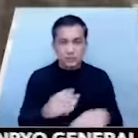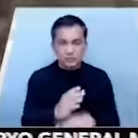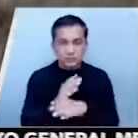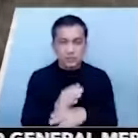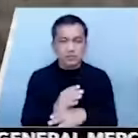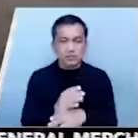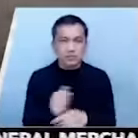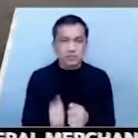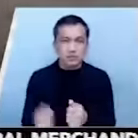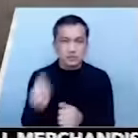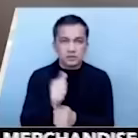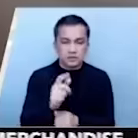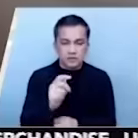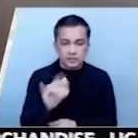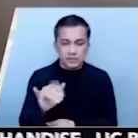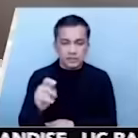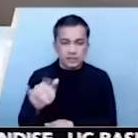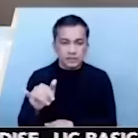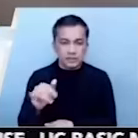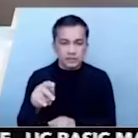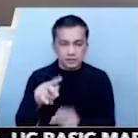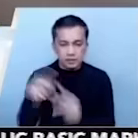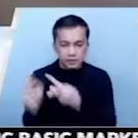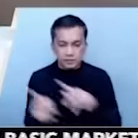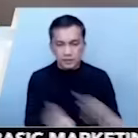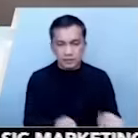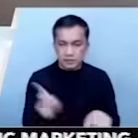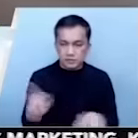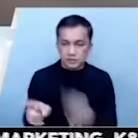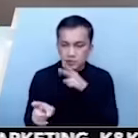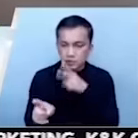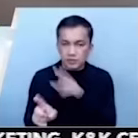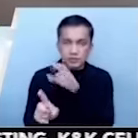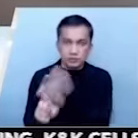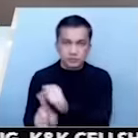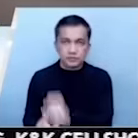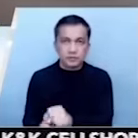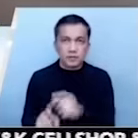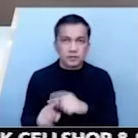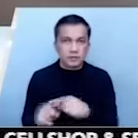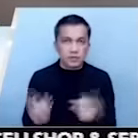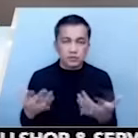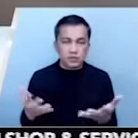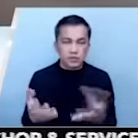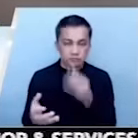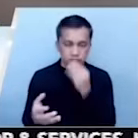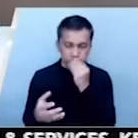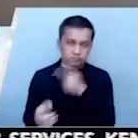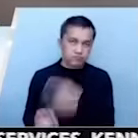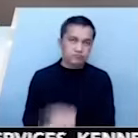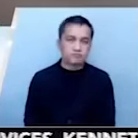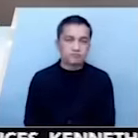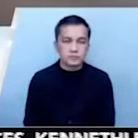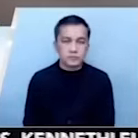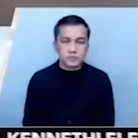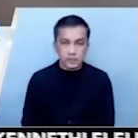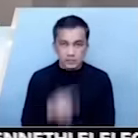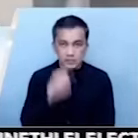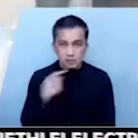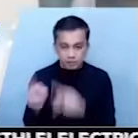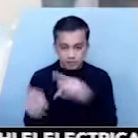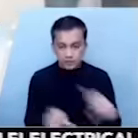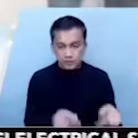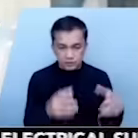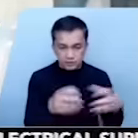Taytay, Palawan. Isang suspect ang arestado, ngunit wala pa siyang pahayag. Ayon sa Palawan Council for